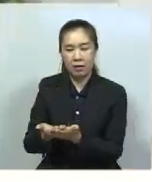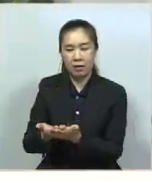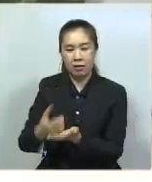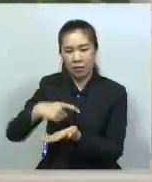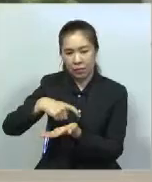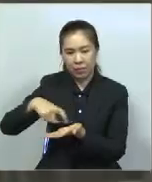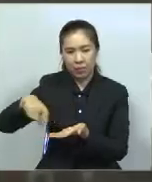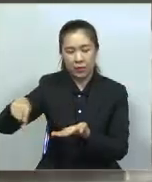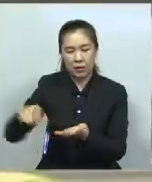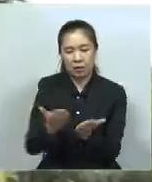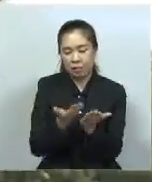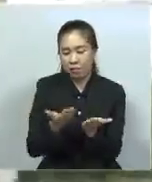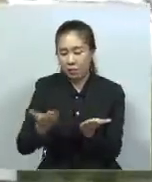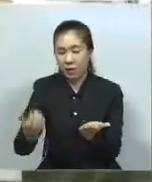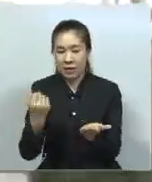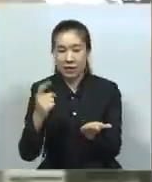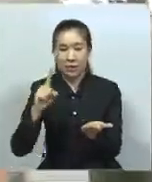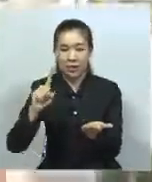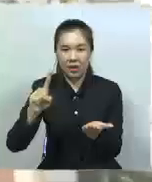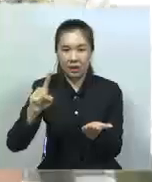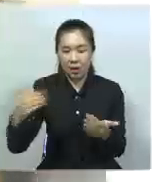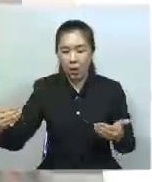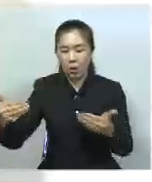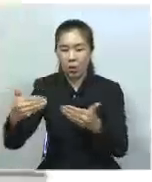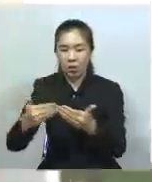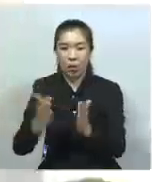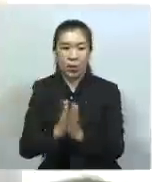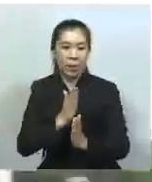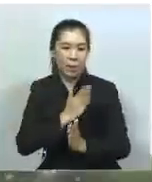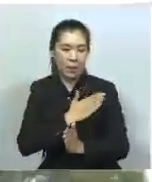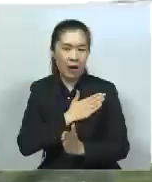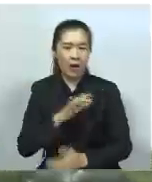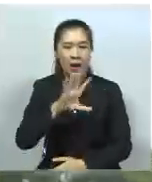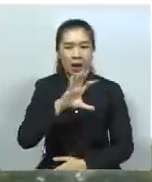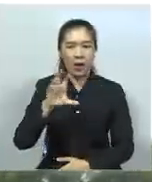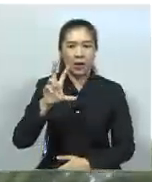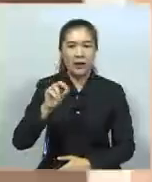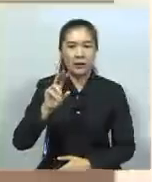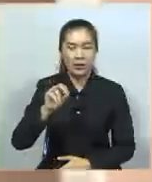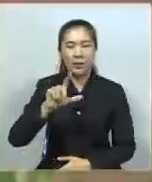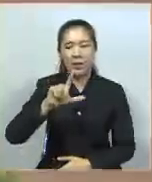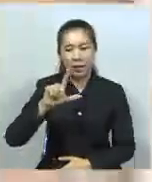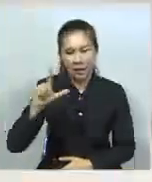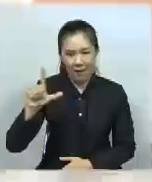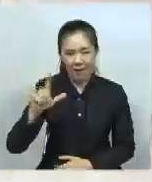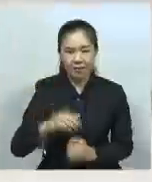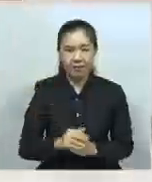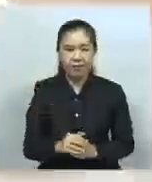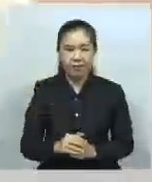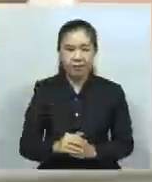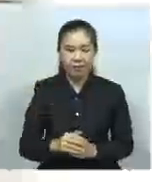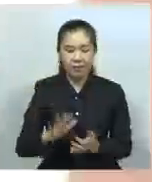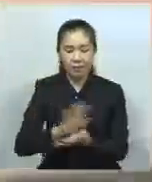คลองจันทน์อีก11ฉบับเข้าบัญชีพระธรรมชโยโดยตรงกว่า530ล้านบาทและสั่งจ่ายเช็คเ